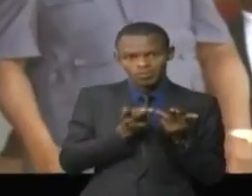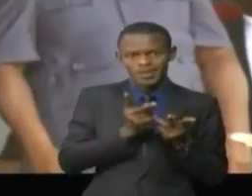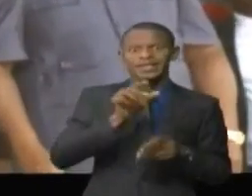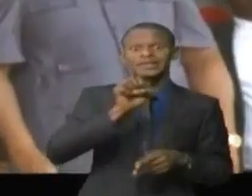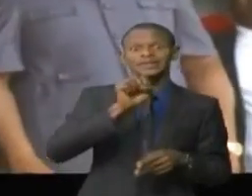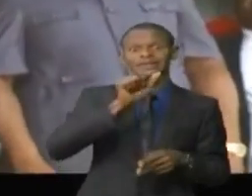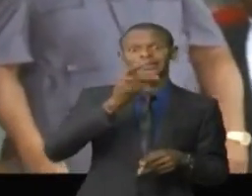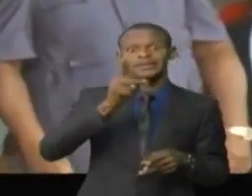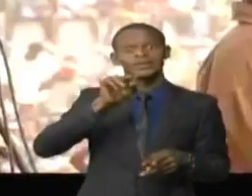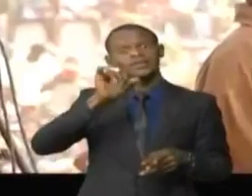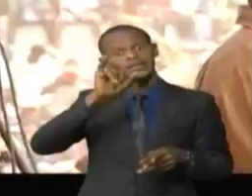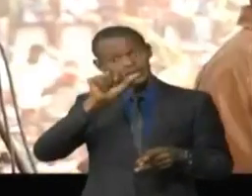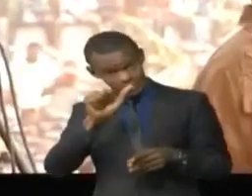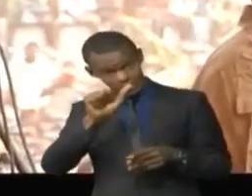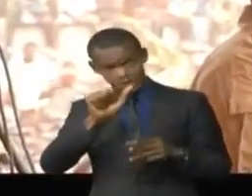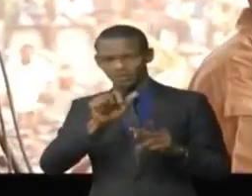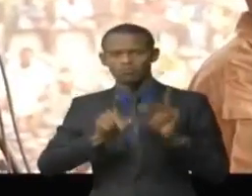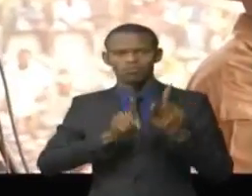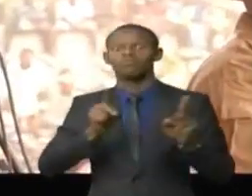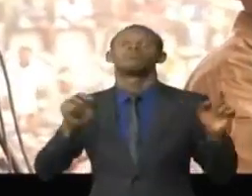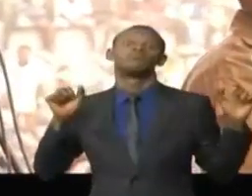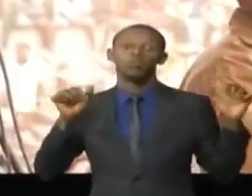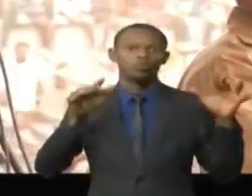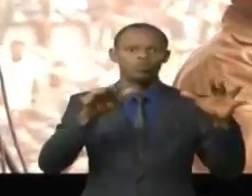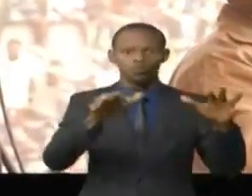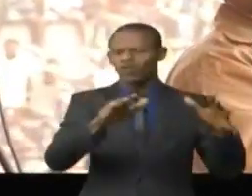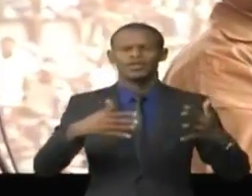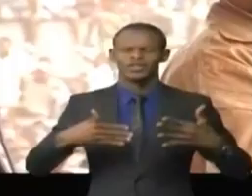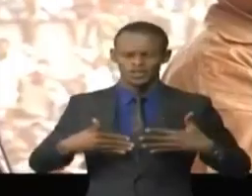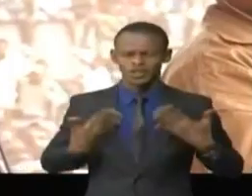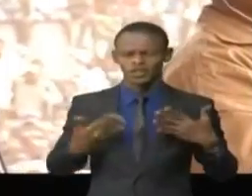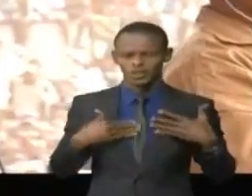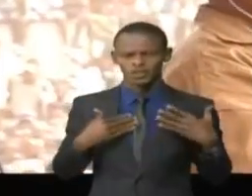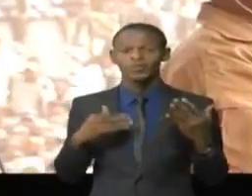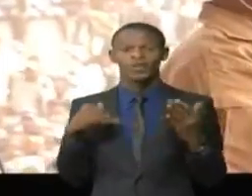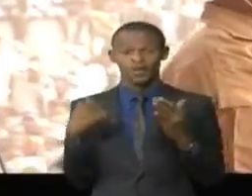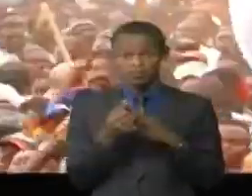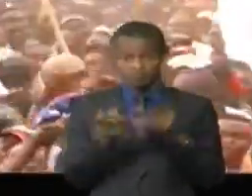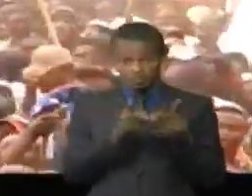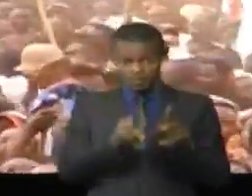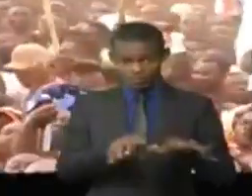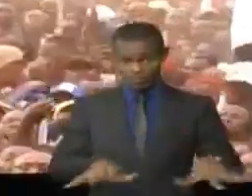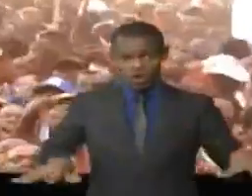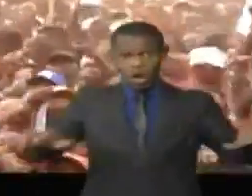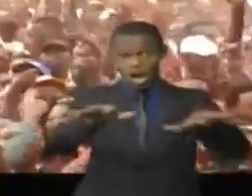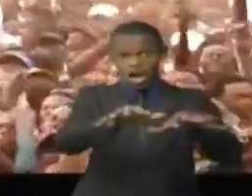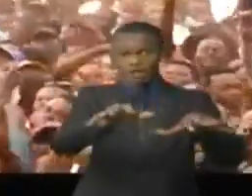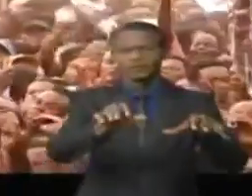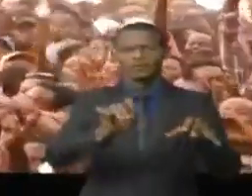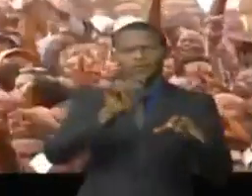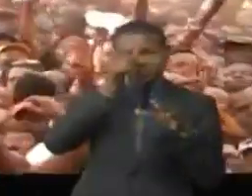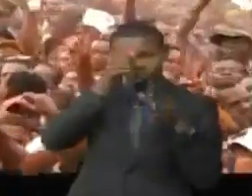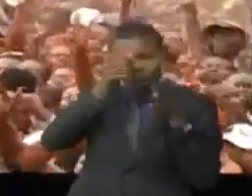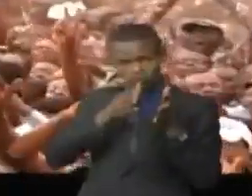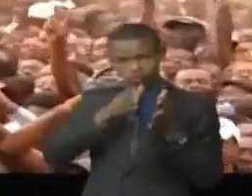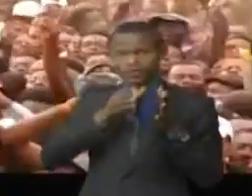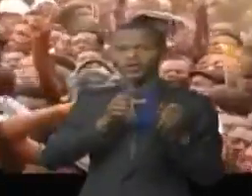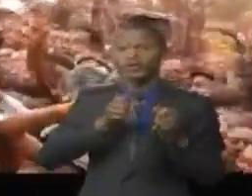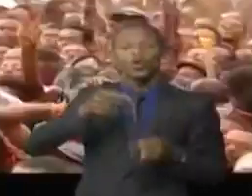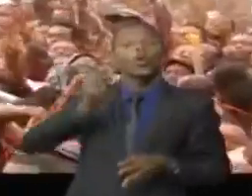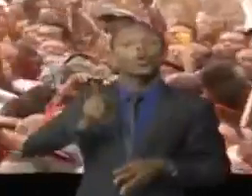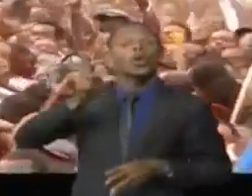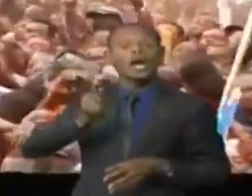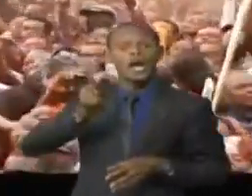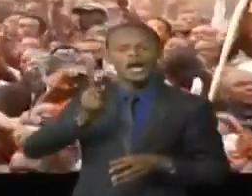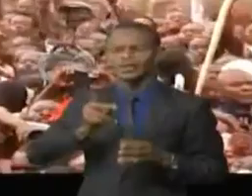dame. Introduit par le gouverneur de province du Haut-Katanga, le chef de l'État, Félix Antoine Tshisekedi Tshilombo, a débuté son adresse